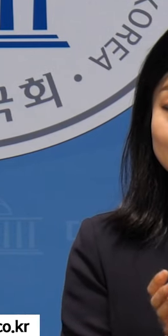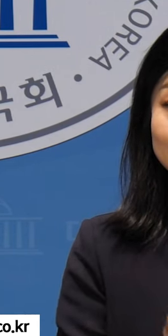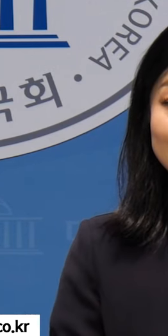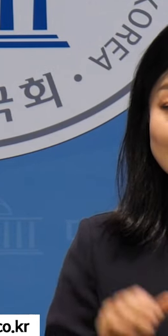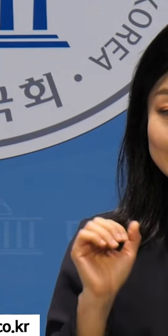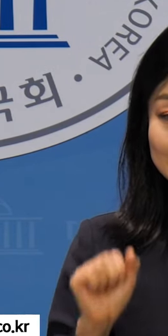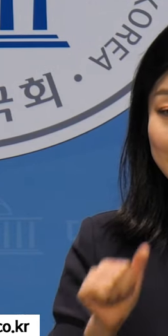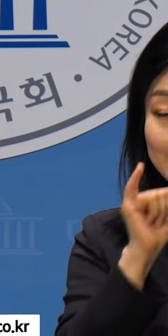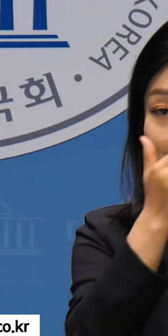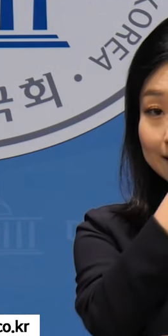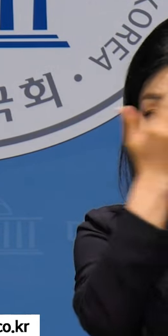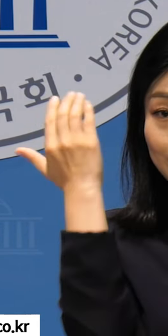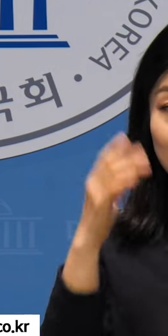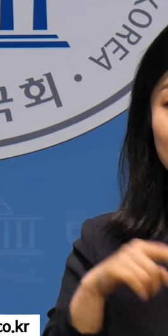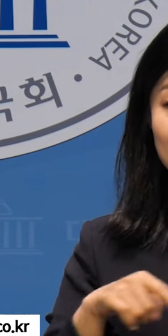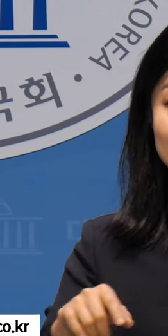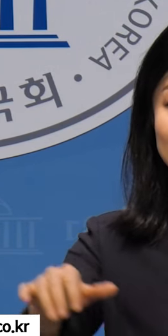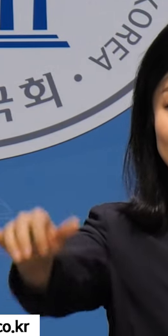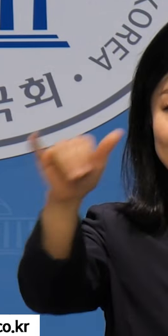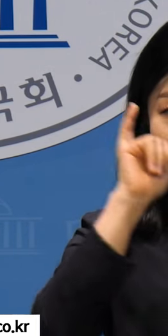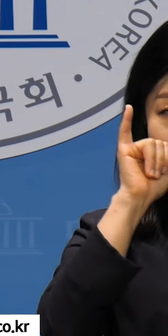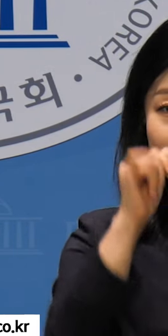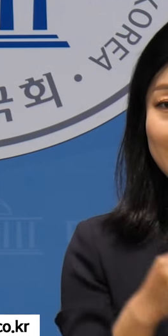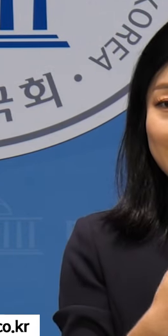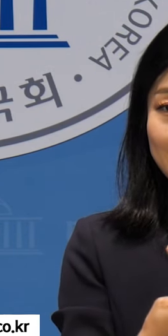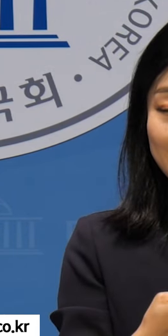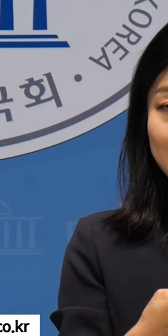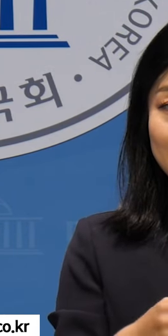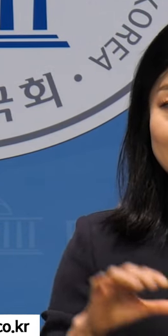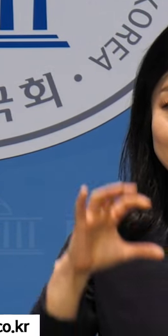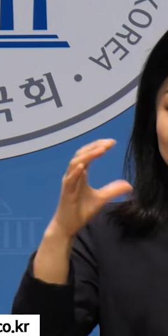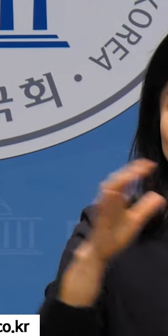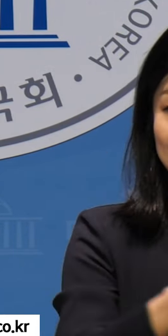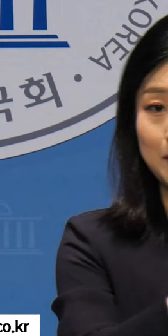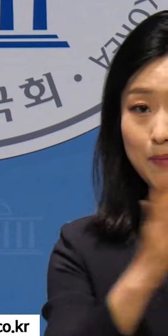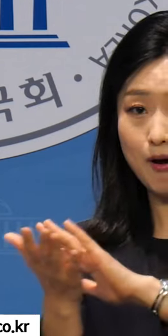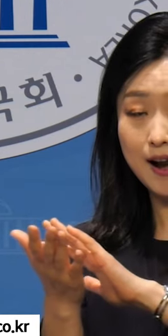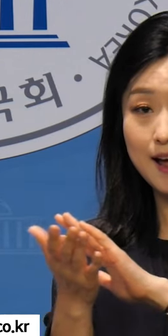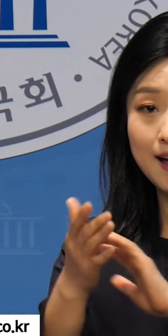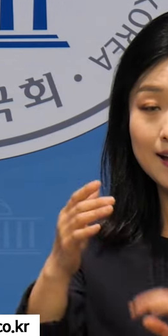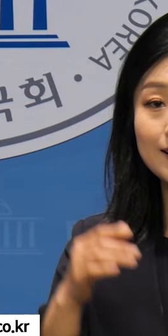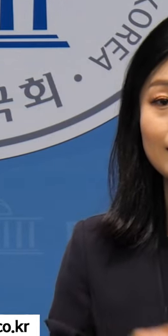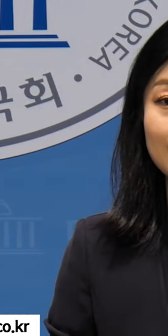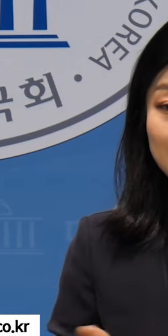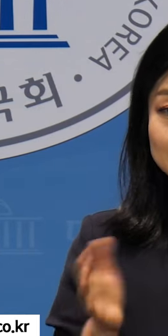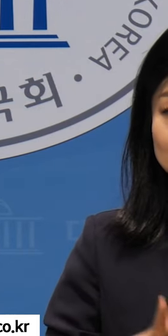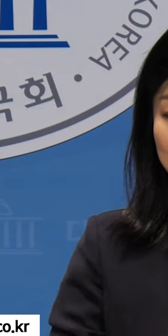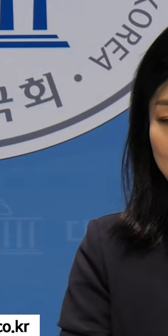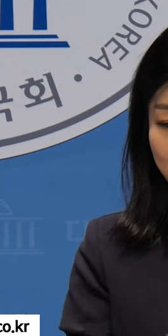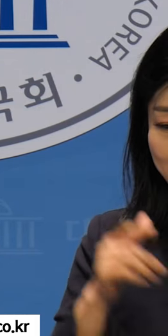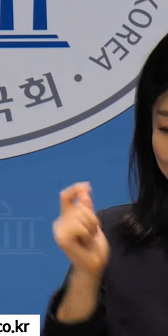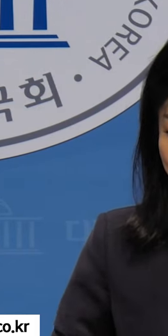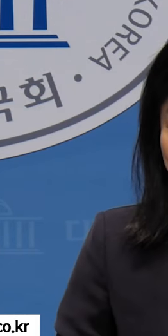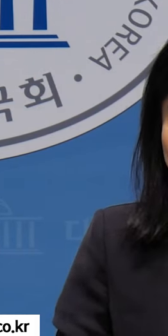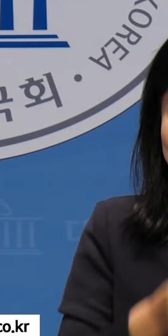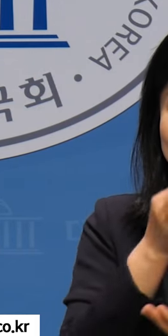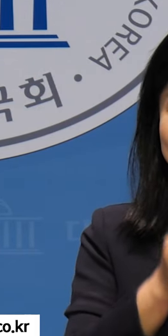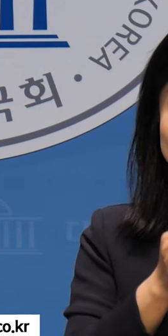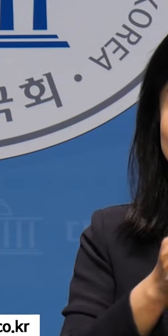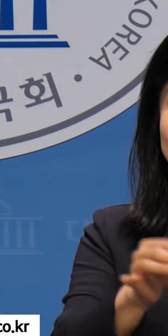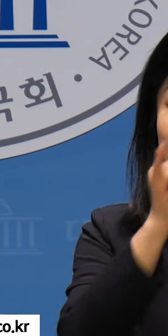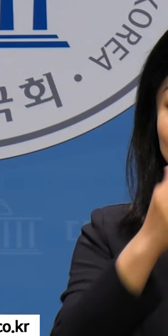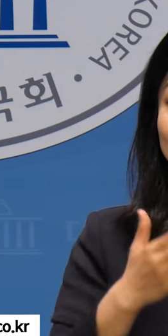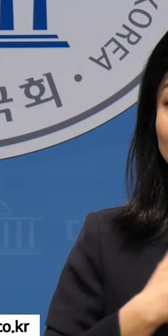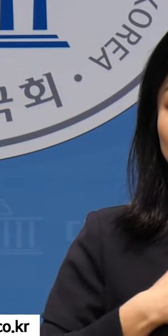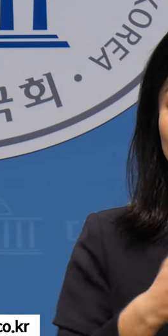더불어민주당에는 살아있는 청년 정치가 있음을, 시대가 달라져도 변하지 않는 도전과 변화라는 가치를